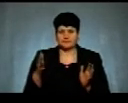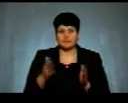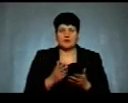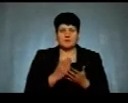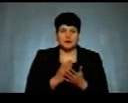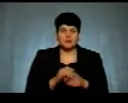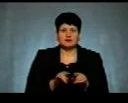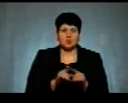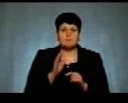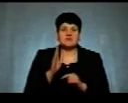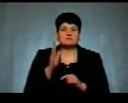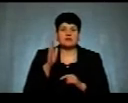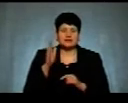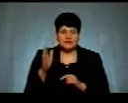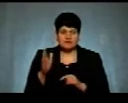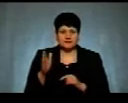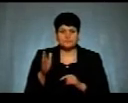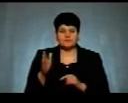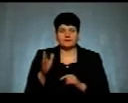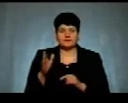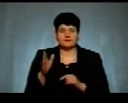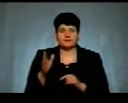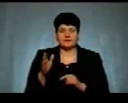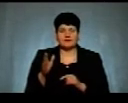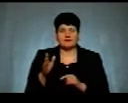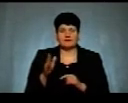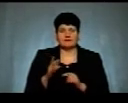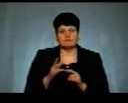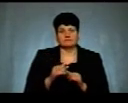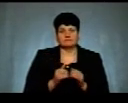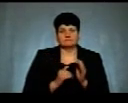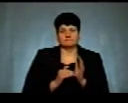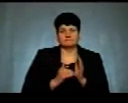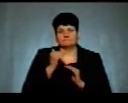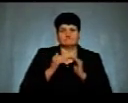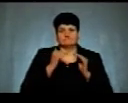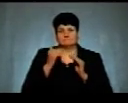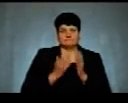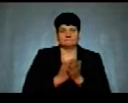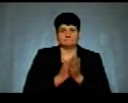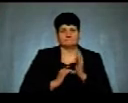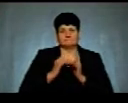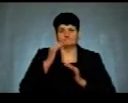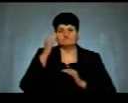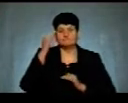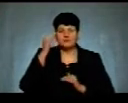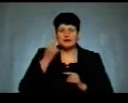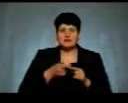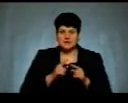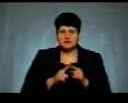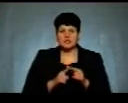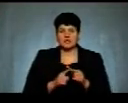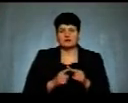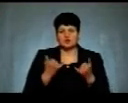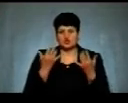певні перспективи в своєму і в кар'єрному зростанні, і в особистому зростанні. Це досить на